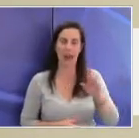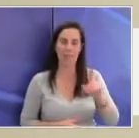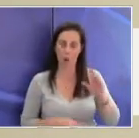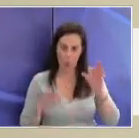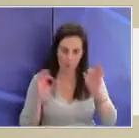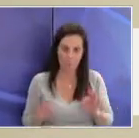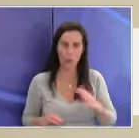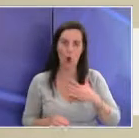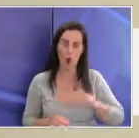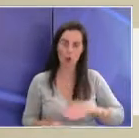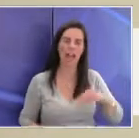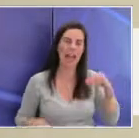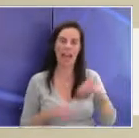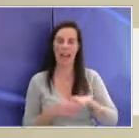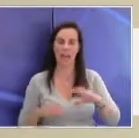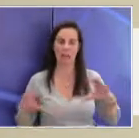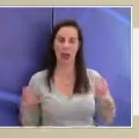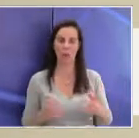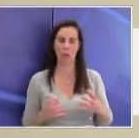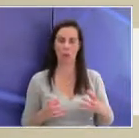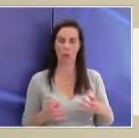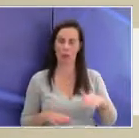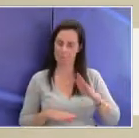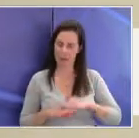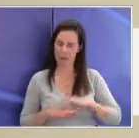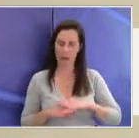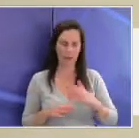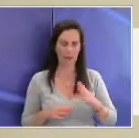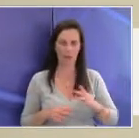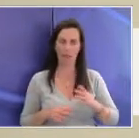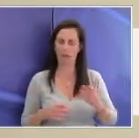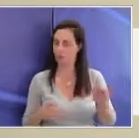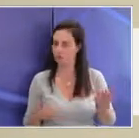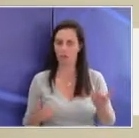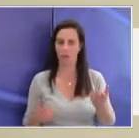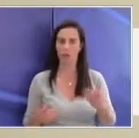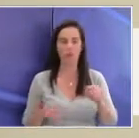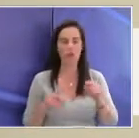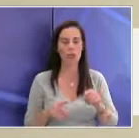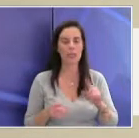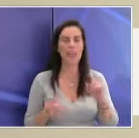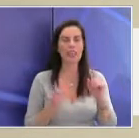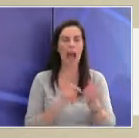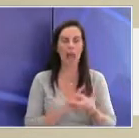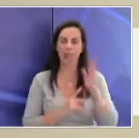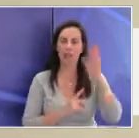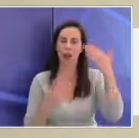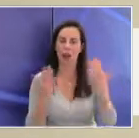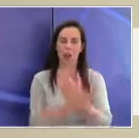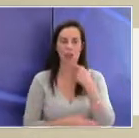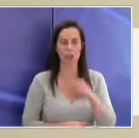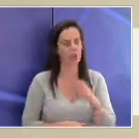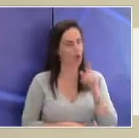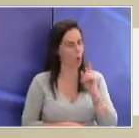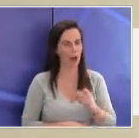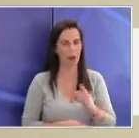הוא באמת רוצה להיות חלק מהקבוצה בתפקיד כזה או תפקיד אחר שמהווה תחליף ותקווה חדשה לישראל,